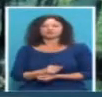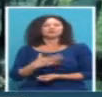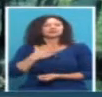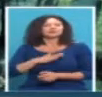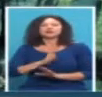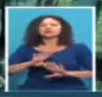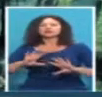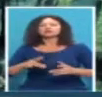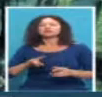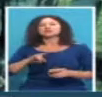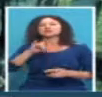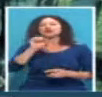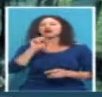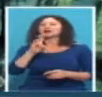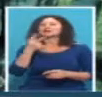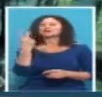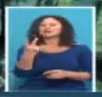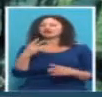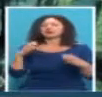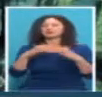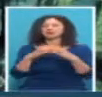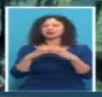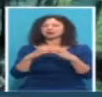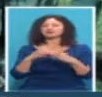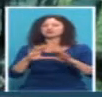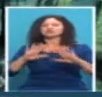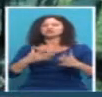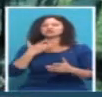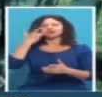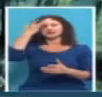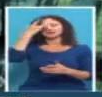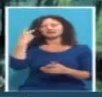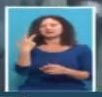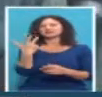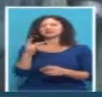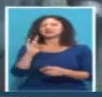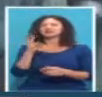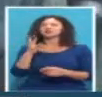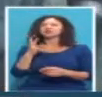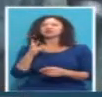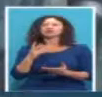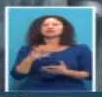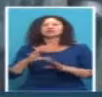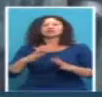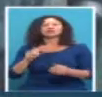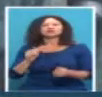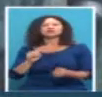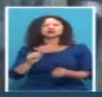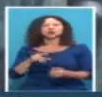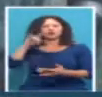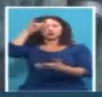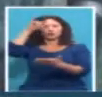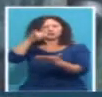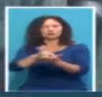Неприятный инцидент с самолетом Ан-2 авиакомпании «Фауна Эйр» произошел еще летом. 23 июня кукурузник совершил жесткую посадку в